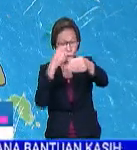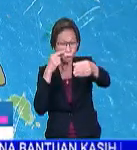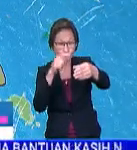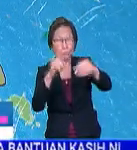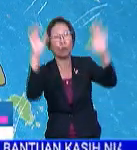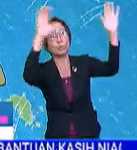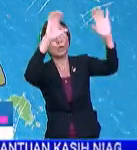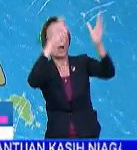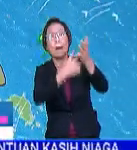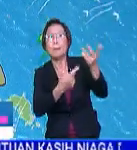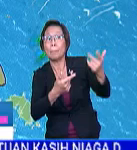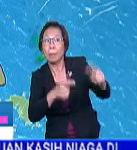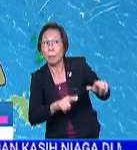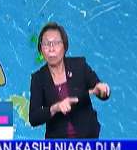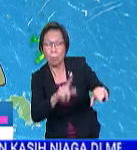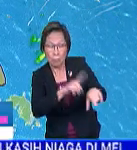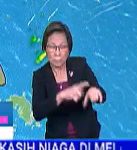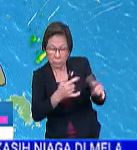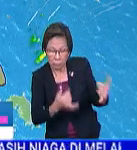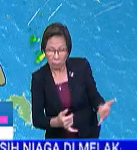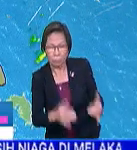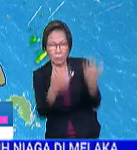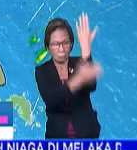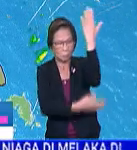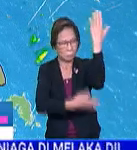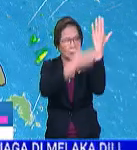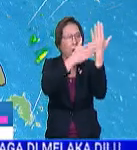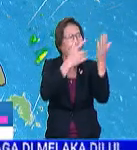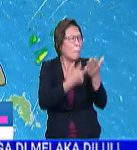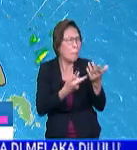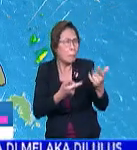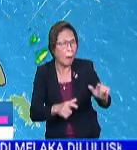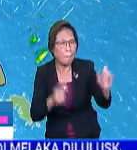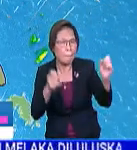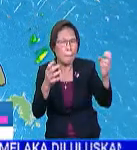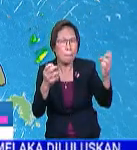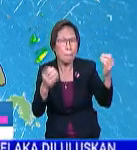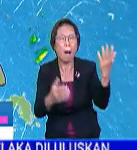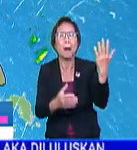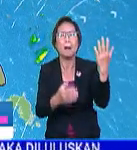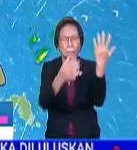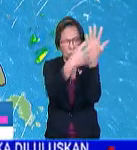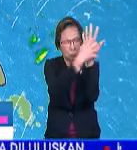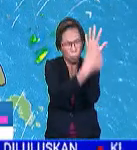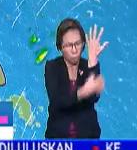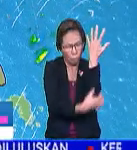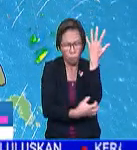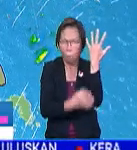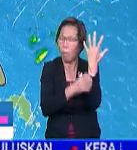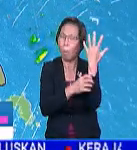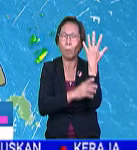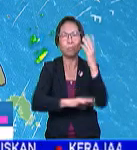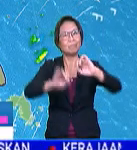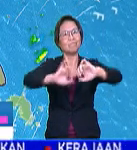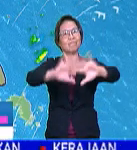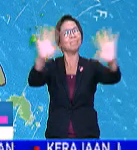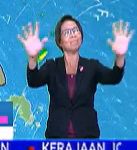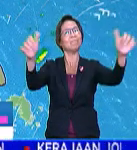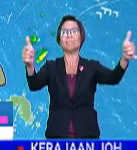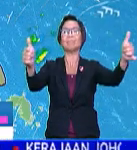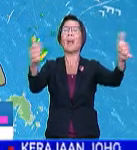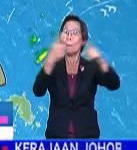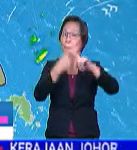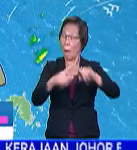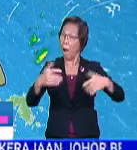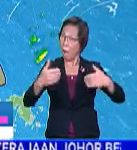semasa apa yang berlaku pada ketika ini di semenanjung Malaysia. Di kebanyakan bahagian buat masa ini dalam keadaan yang agak cerah, tetapi